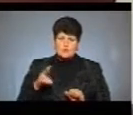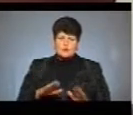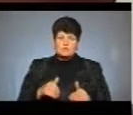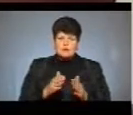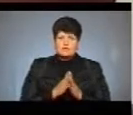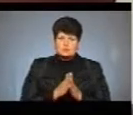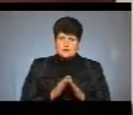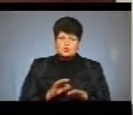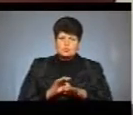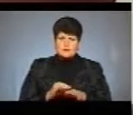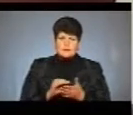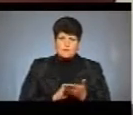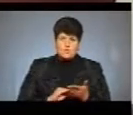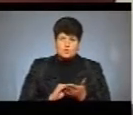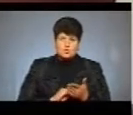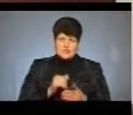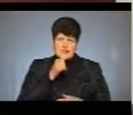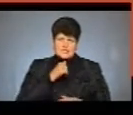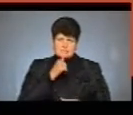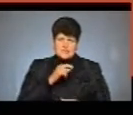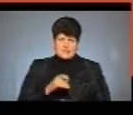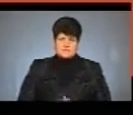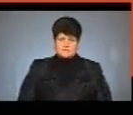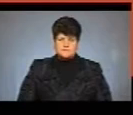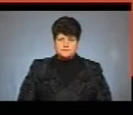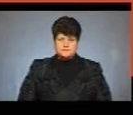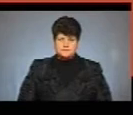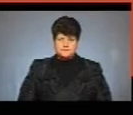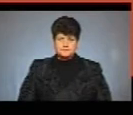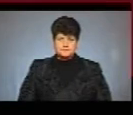клопотання щодо проведення повторних експертиз.